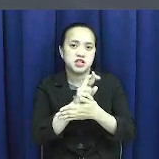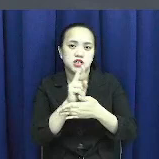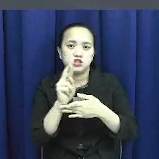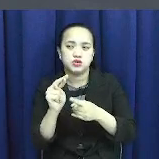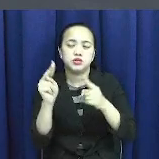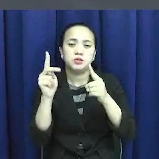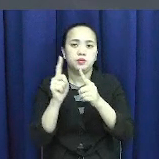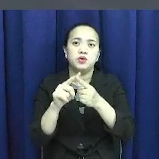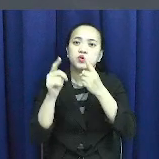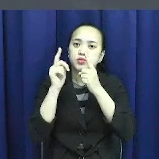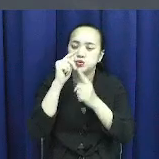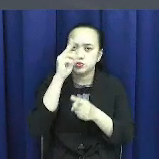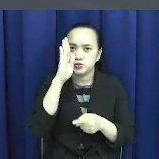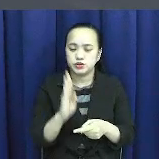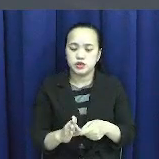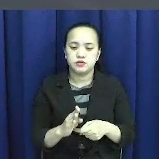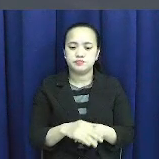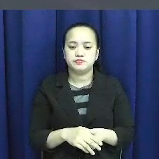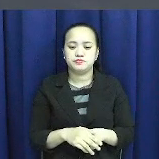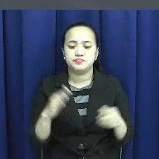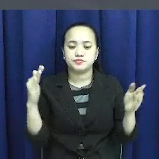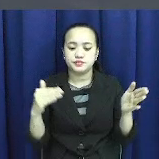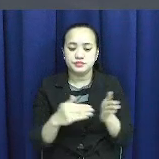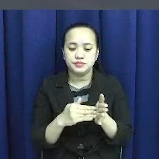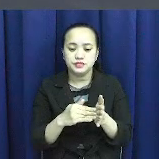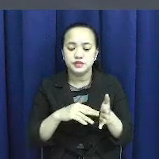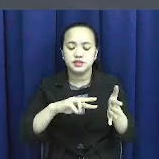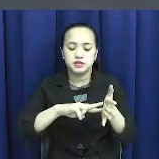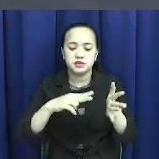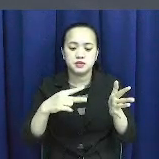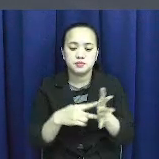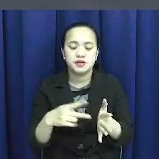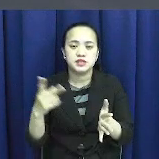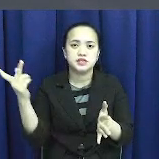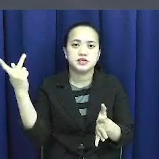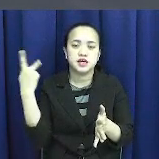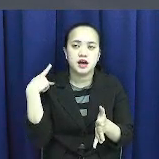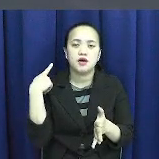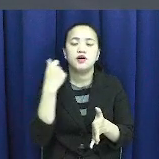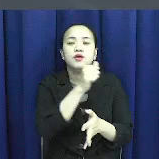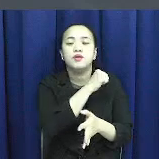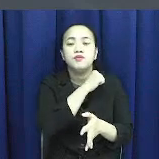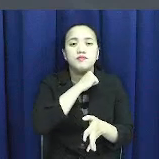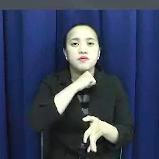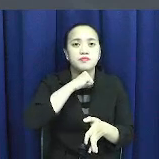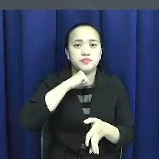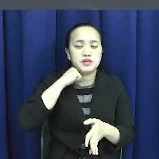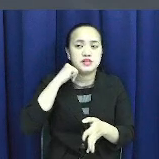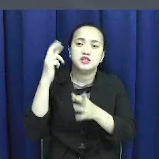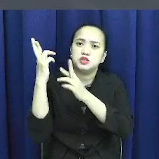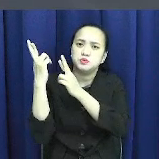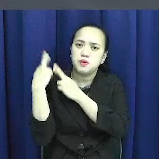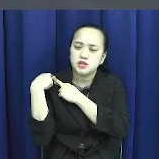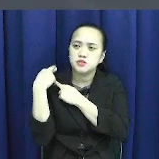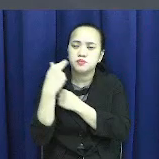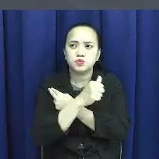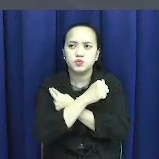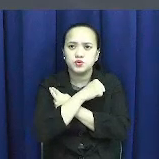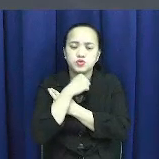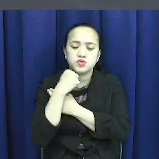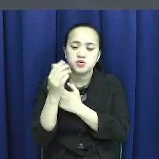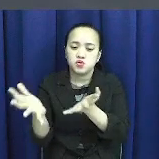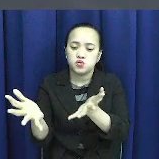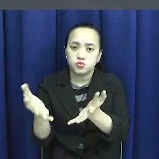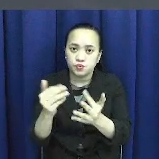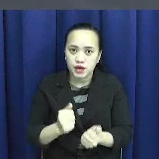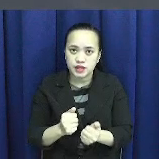sa madaling salita, ang priest din ang inatasan ng Panginoon para kunin yung mga sacrifices ng